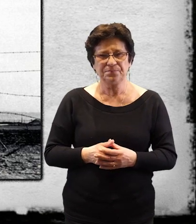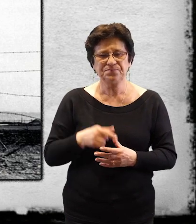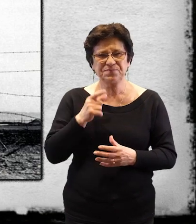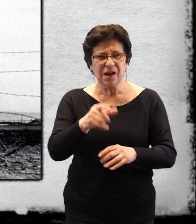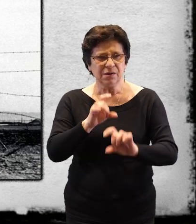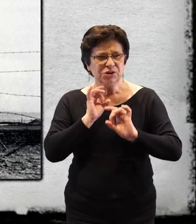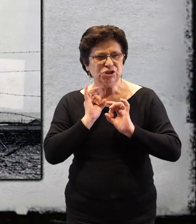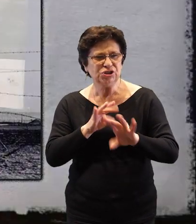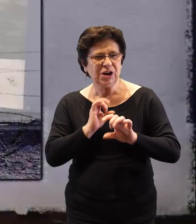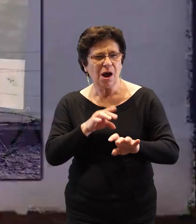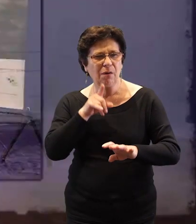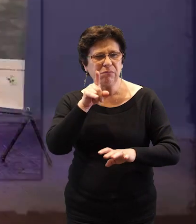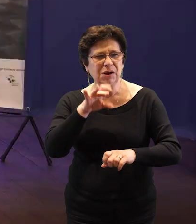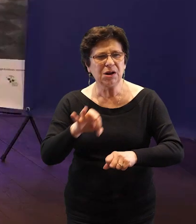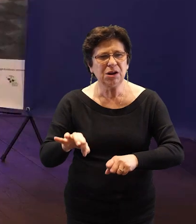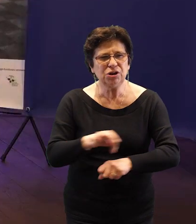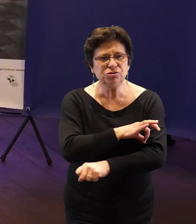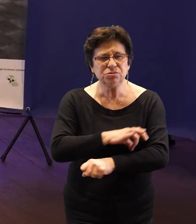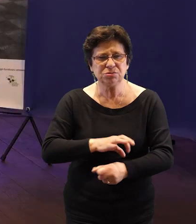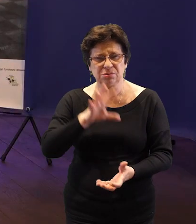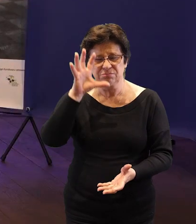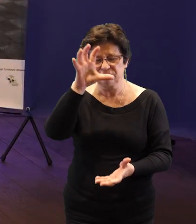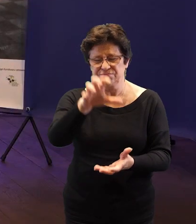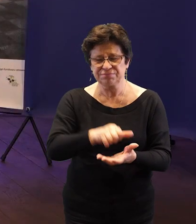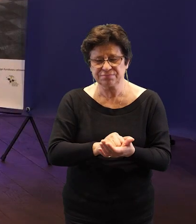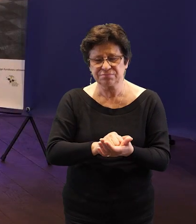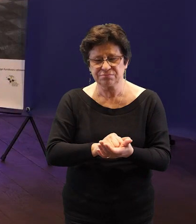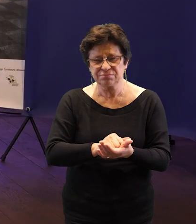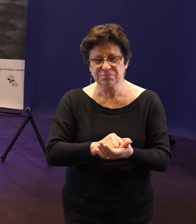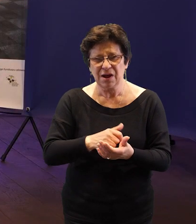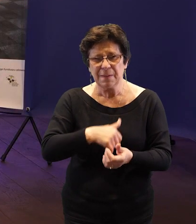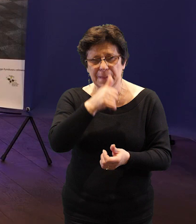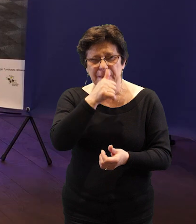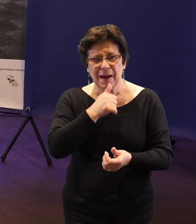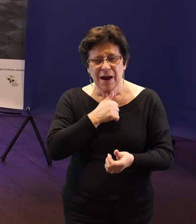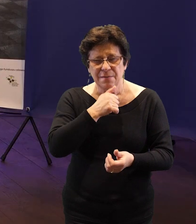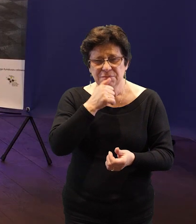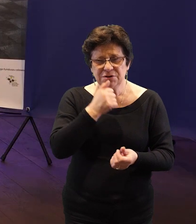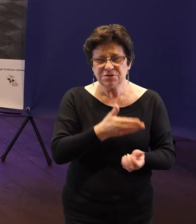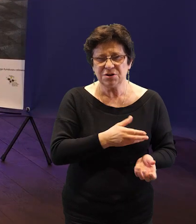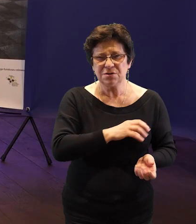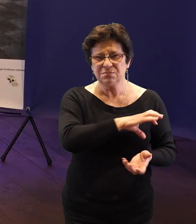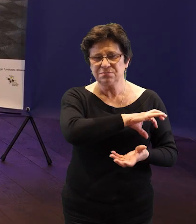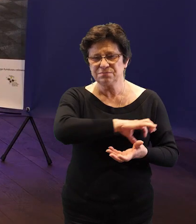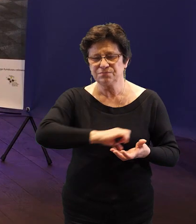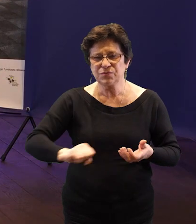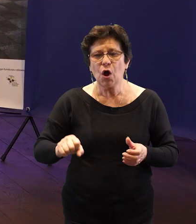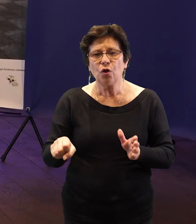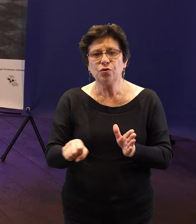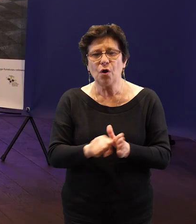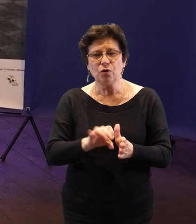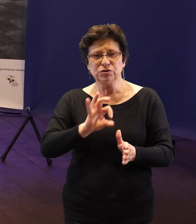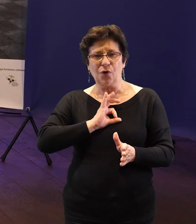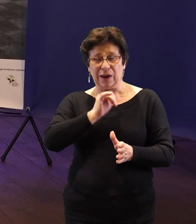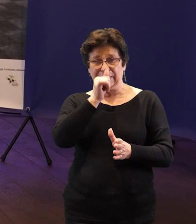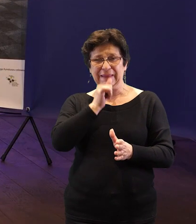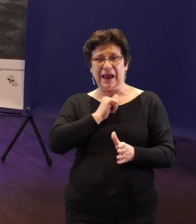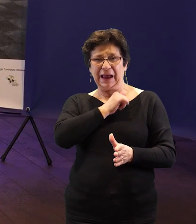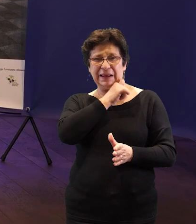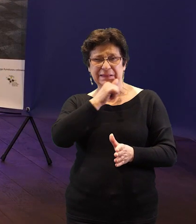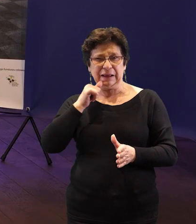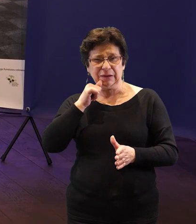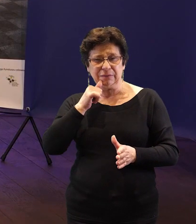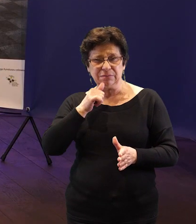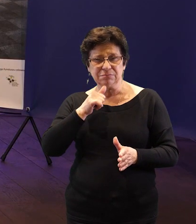ścigały tych konstruktorów, przejęły tą technologię, potajemnie wywiozły do swoich tajnych baz